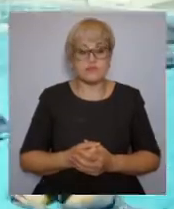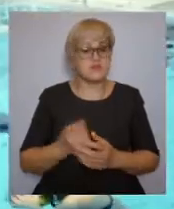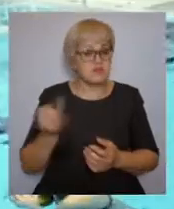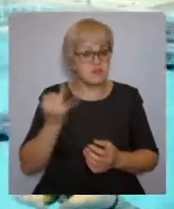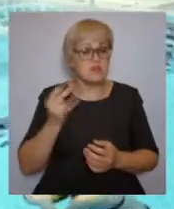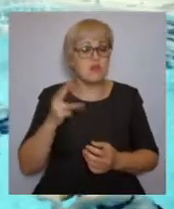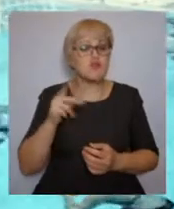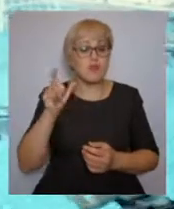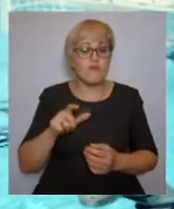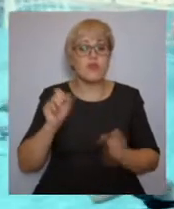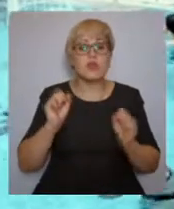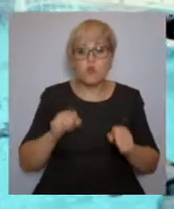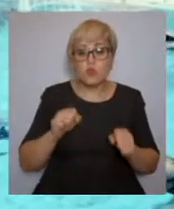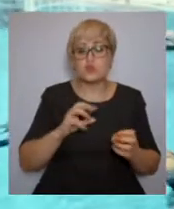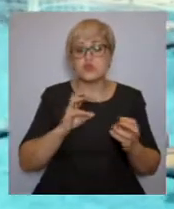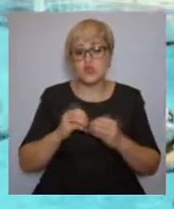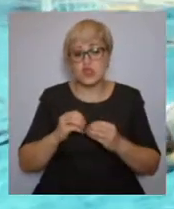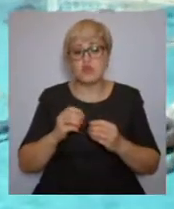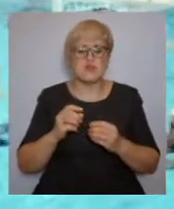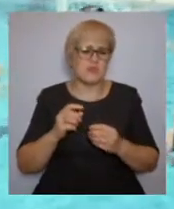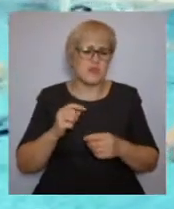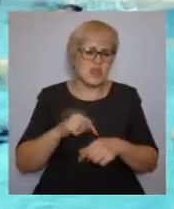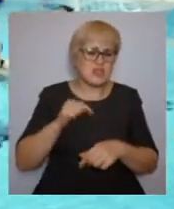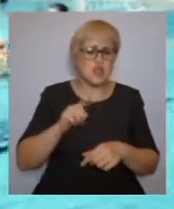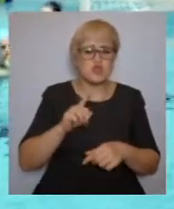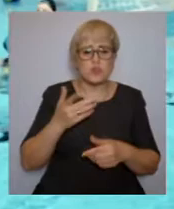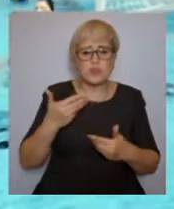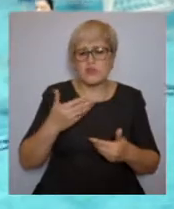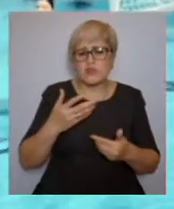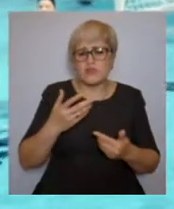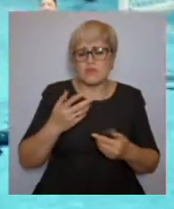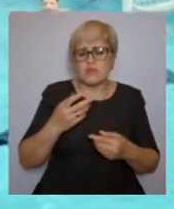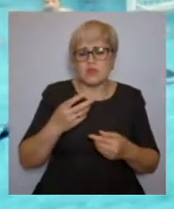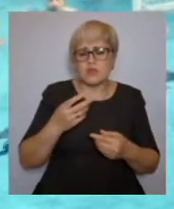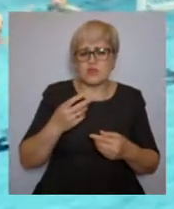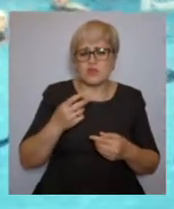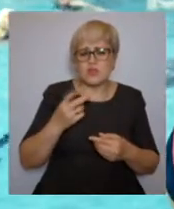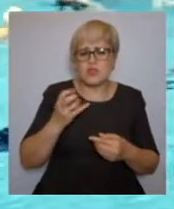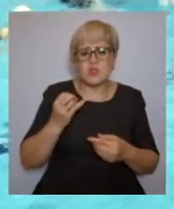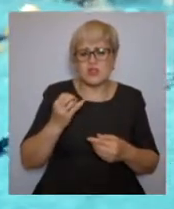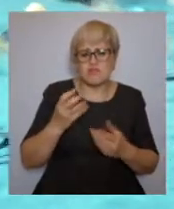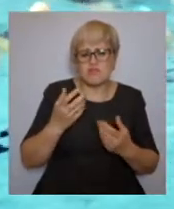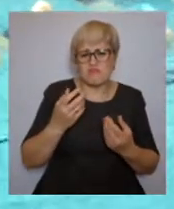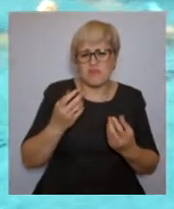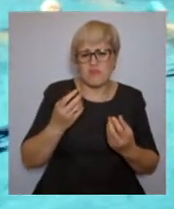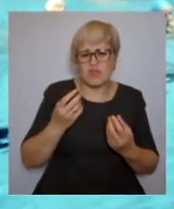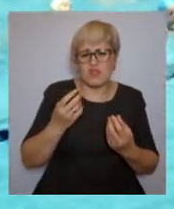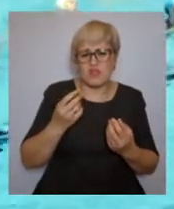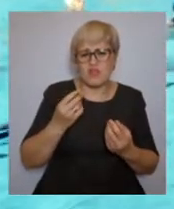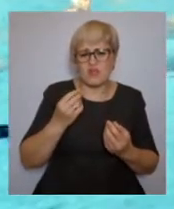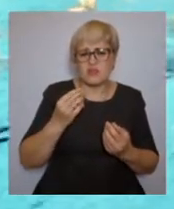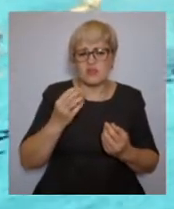интересно как в человеке могут сочетаться казалось бы не сочетаемое качество железная воля и какая-то трогательная мягкость